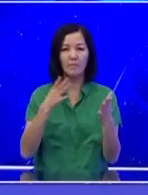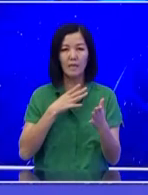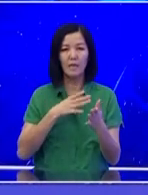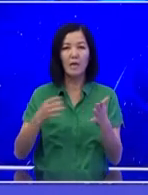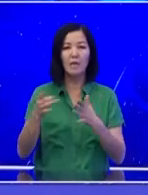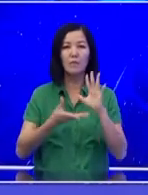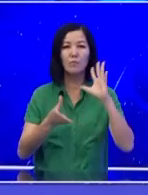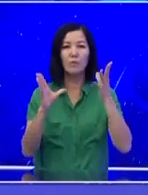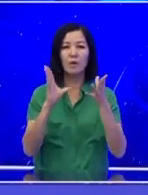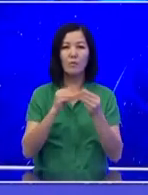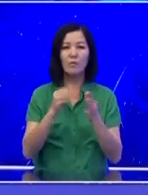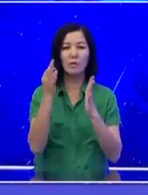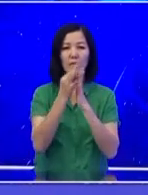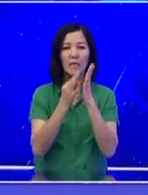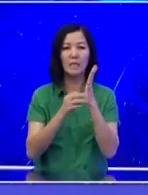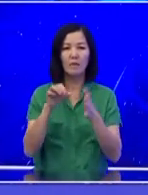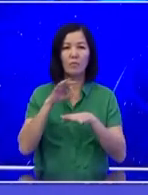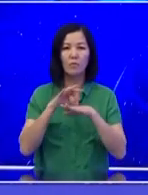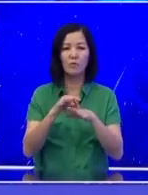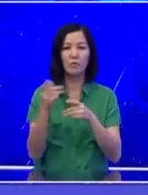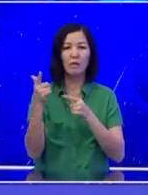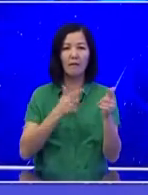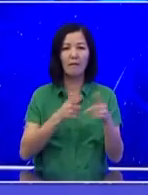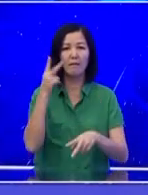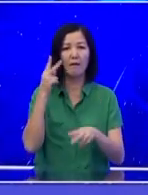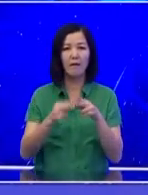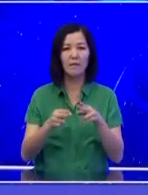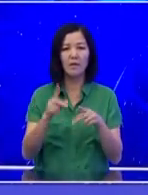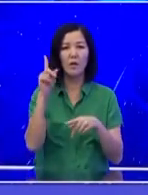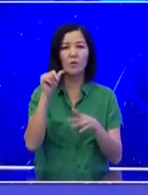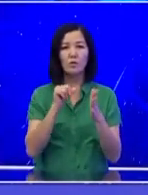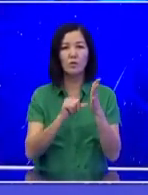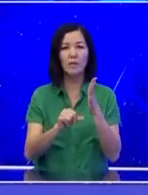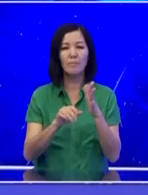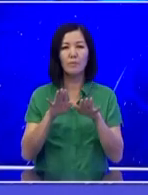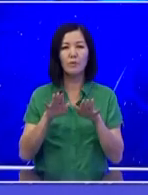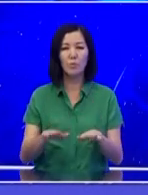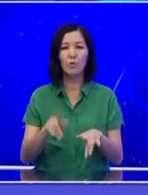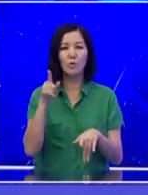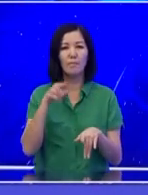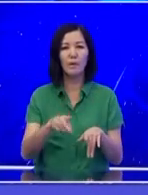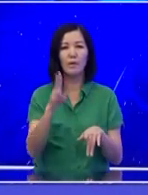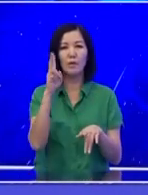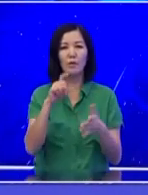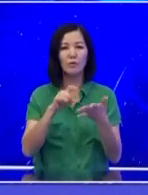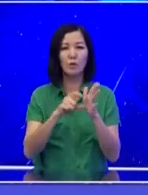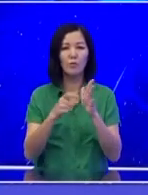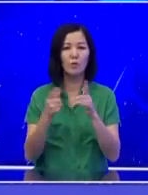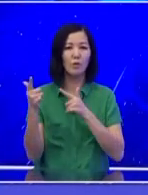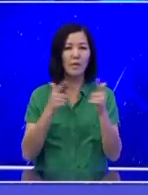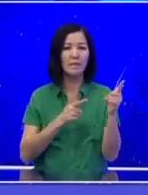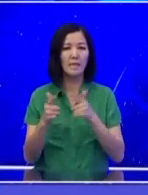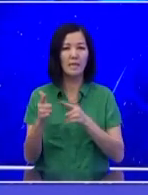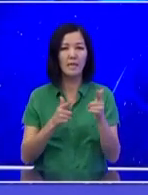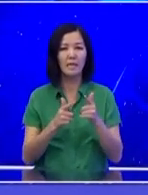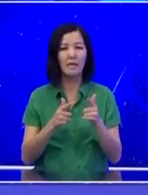Айтуынша, республика бойынша тестілеу өткізуге дайындық аяқталды. 160-тан аса пункт, 1200 аудитория әзірленген.